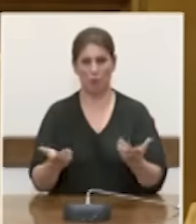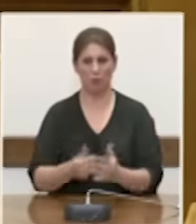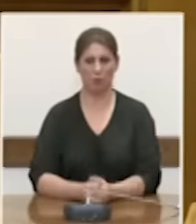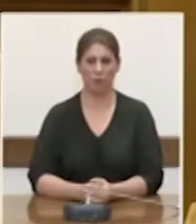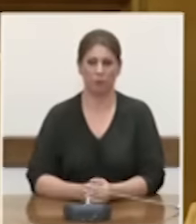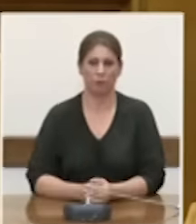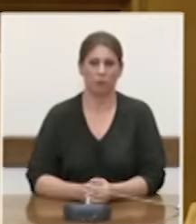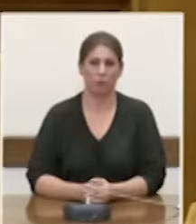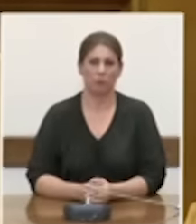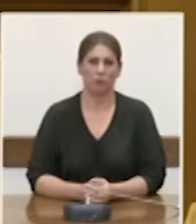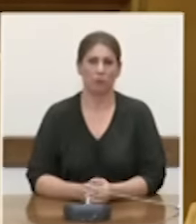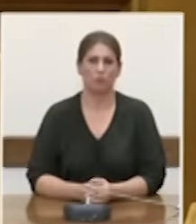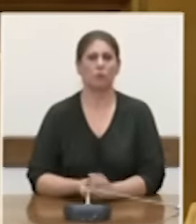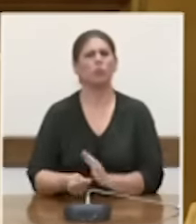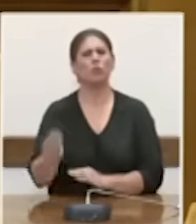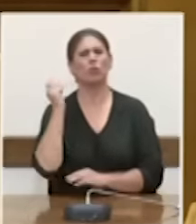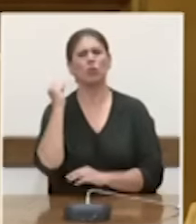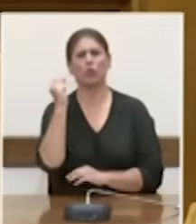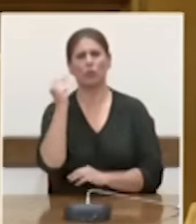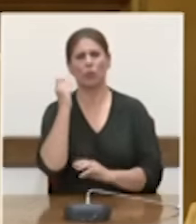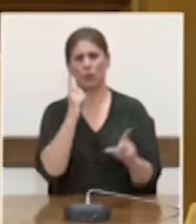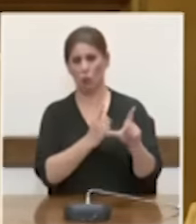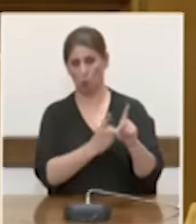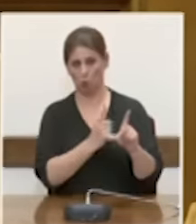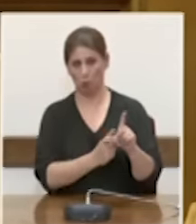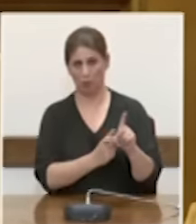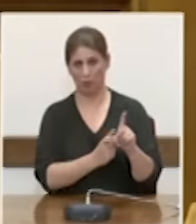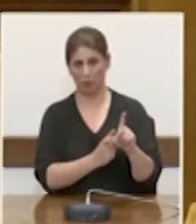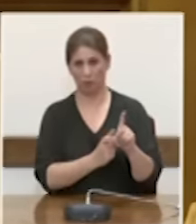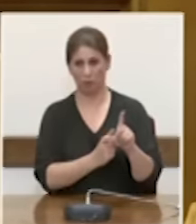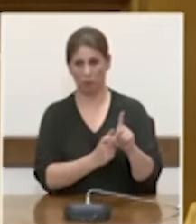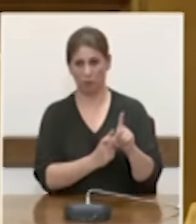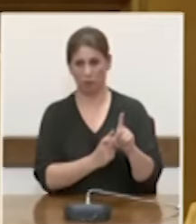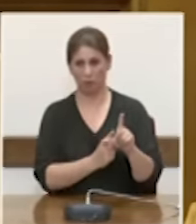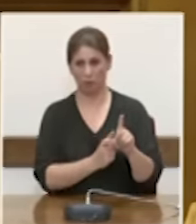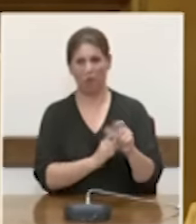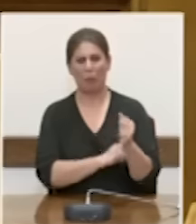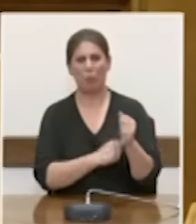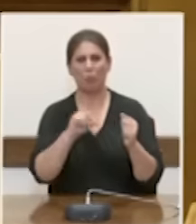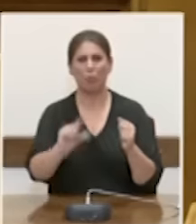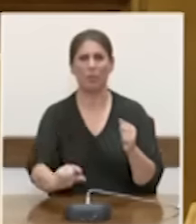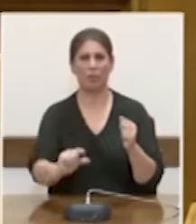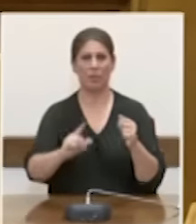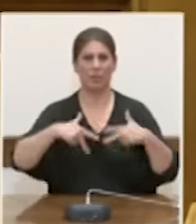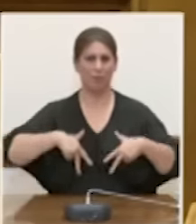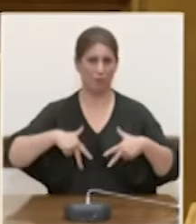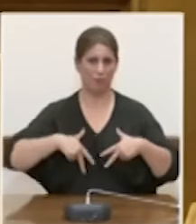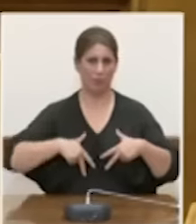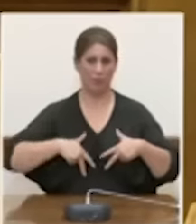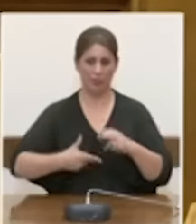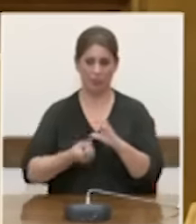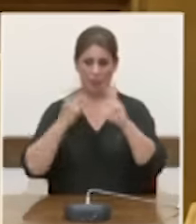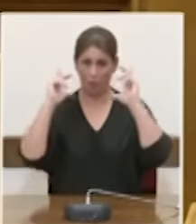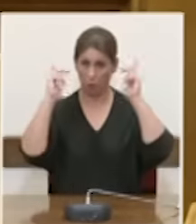Με πολύ πιο δυνατό ΚΚΕ λοιπόν και αποδυναμωμένη την κυβέρνηση της Νέας Δημοκρατίας και τα